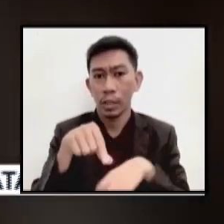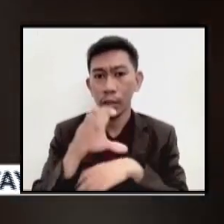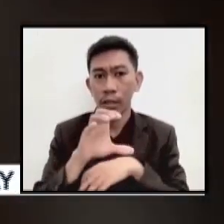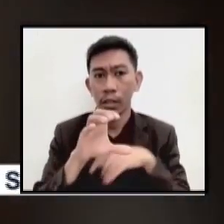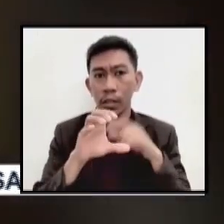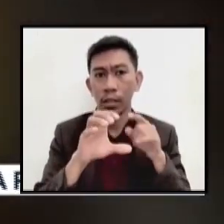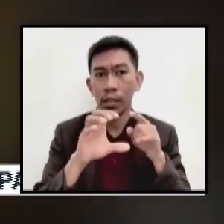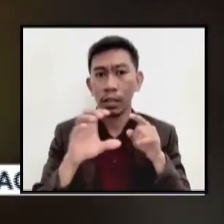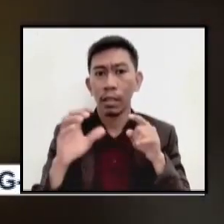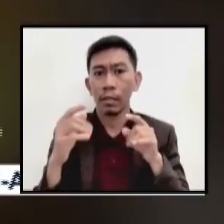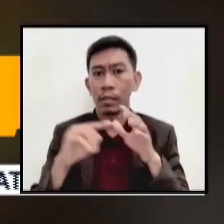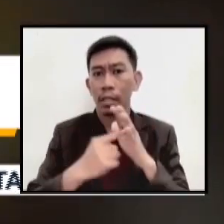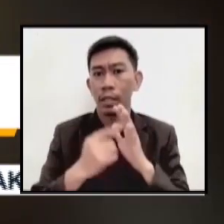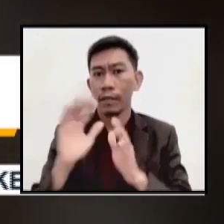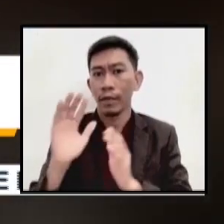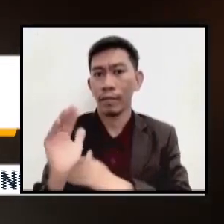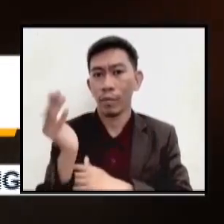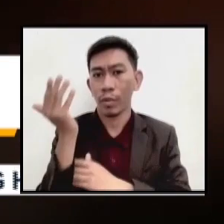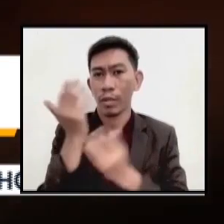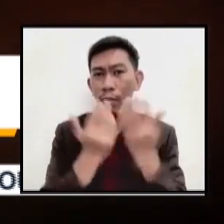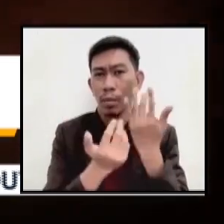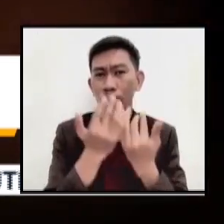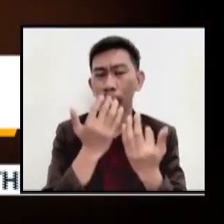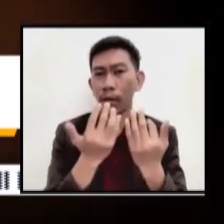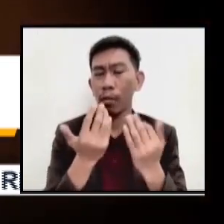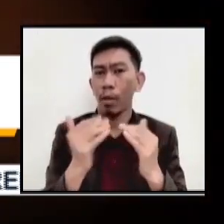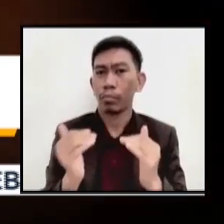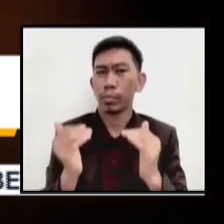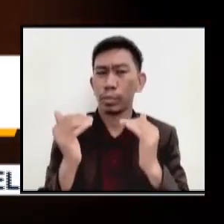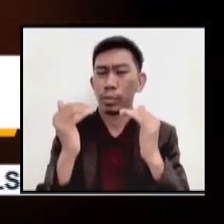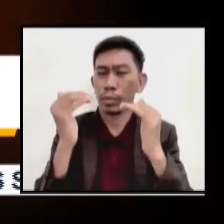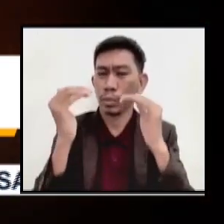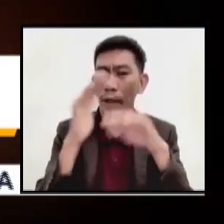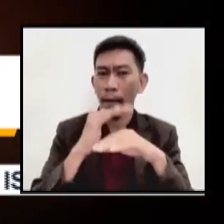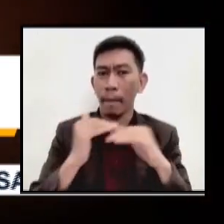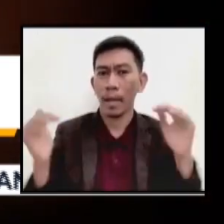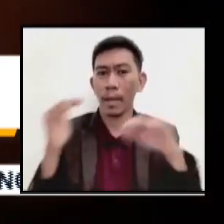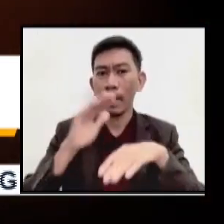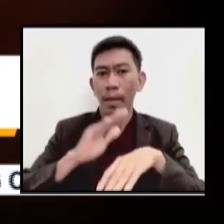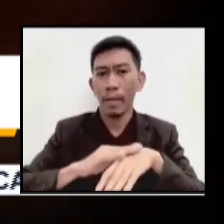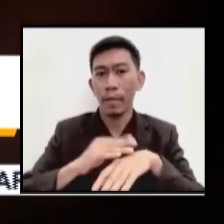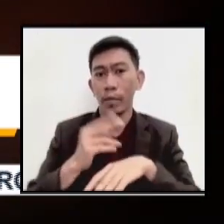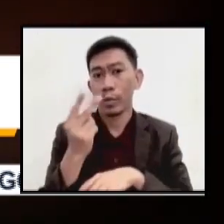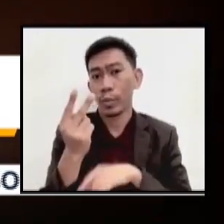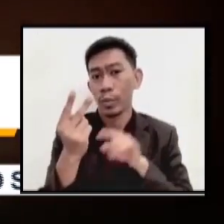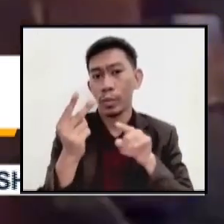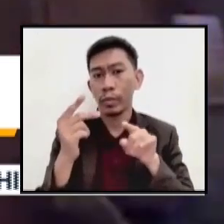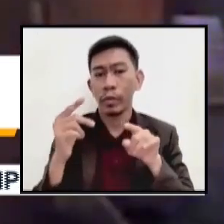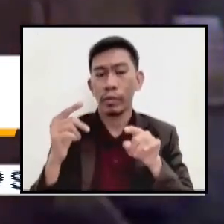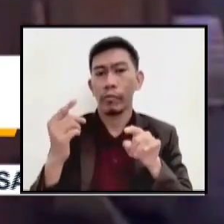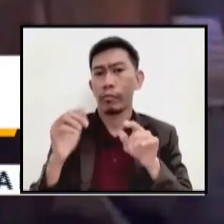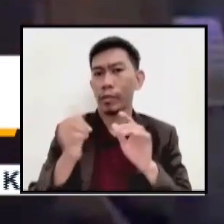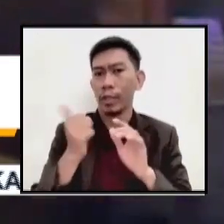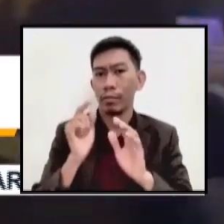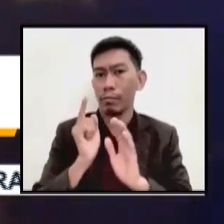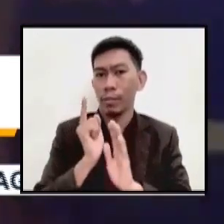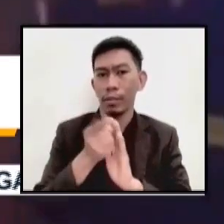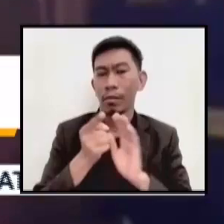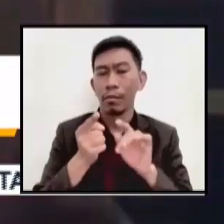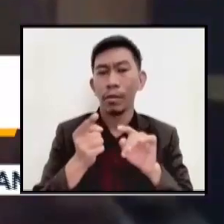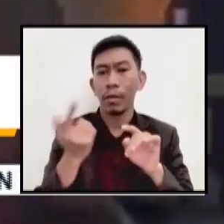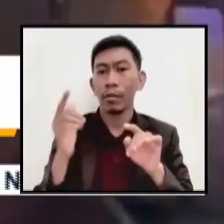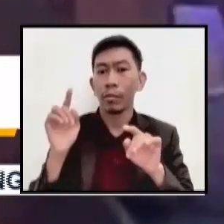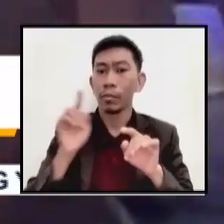umaga. Mabilis na itinaas sa ikalawang alarma ang sunog matapos ang halos 10 minuto. Gawa sa light materials ang mga bahay